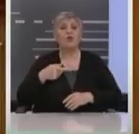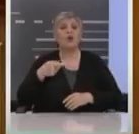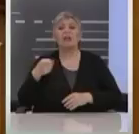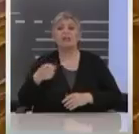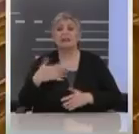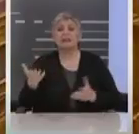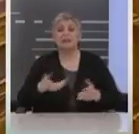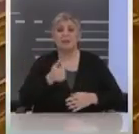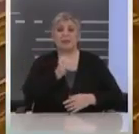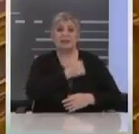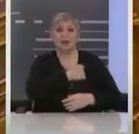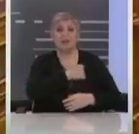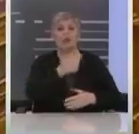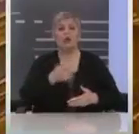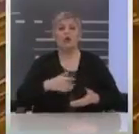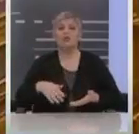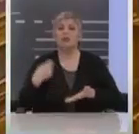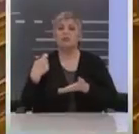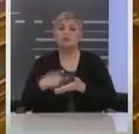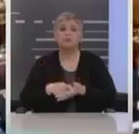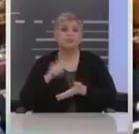και ηθική. Αυτή είναι η διαφορά μας.